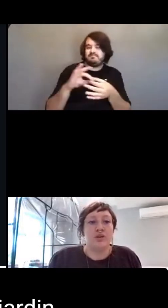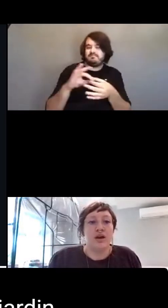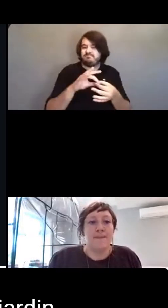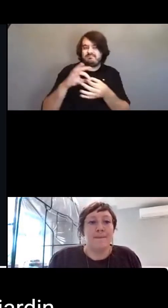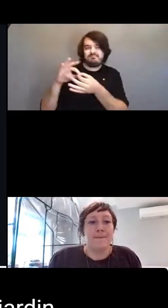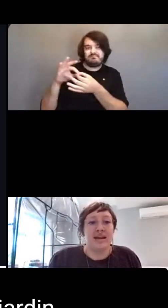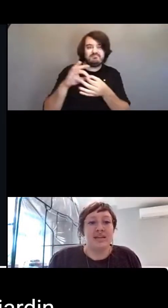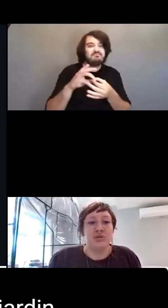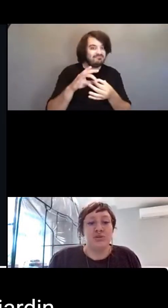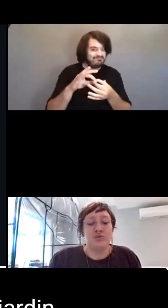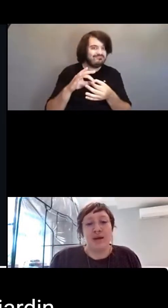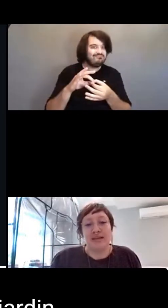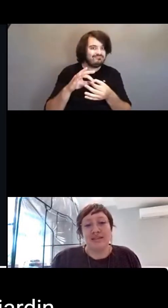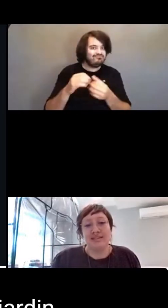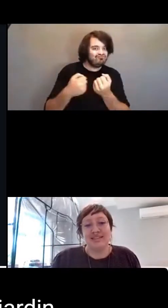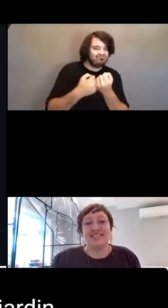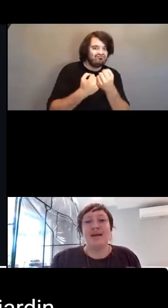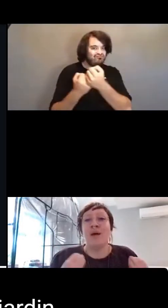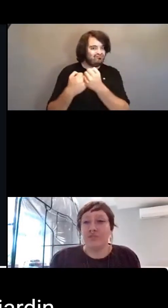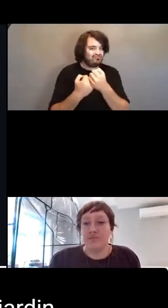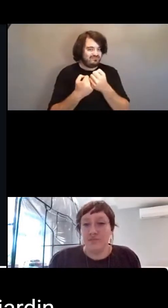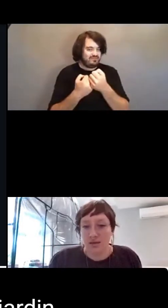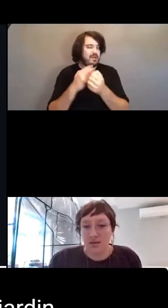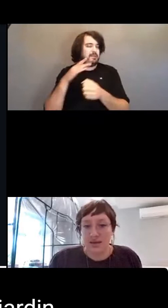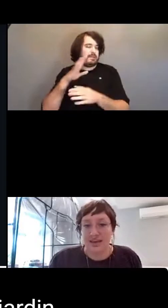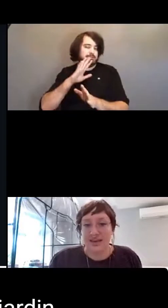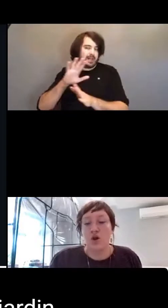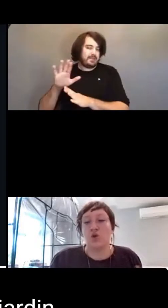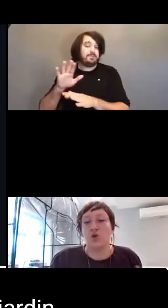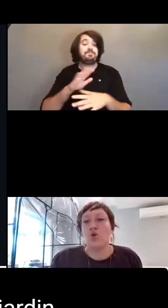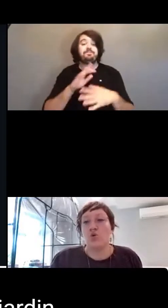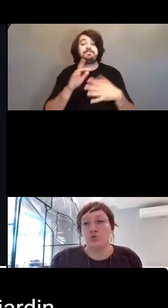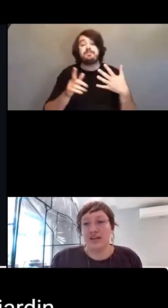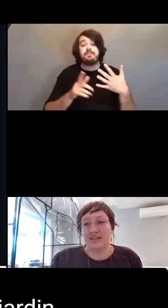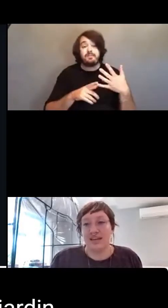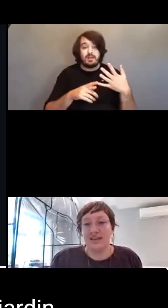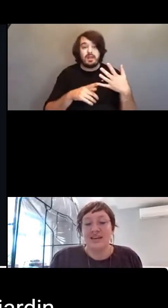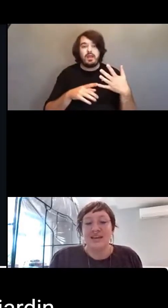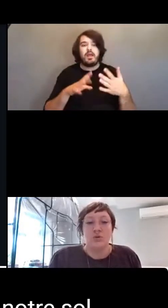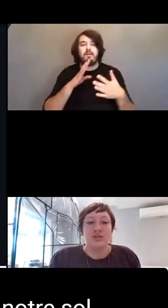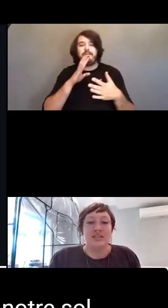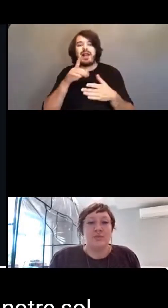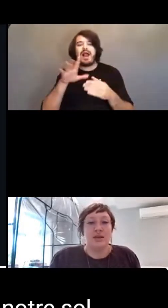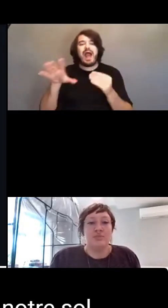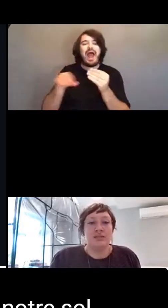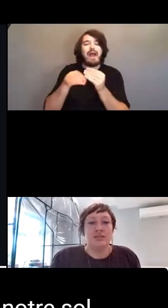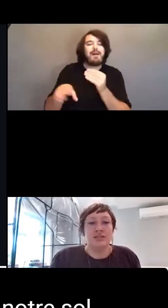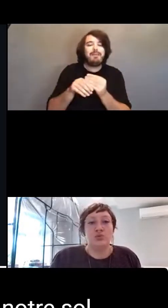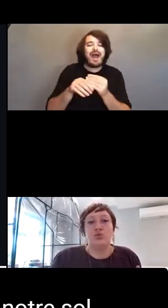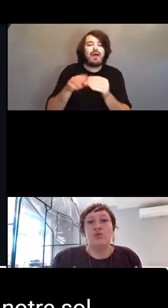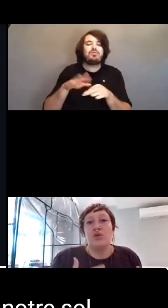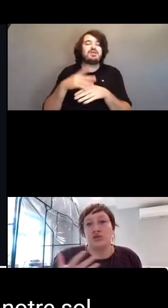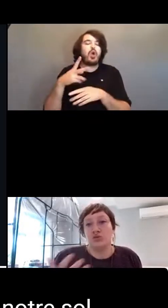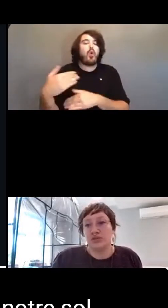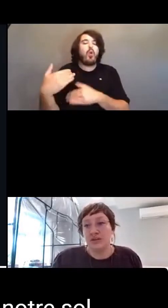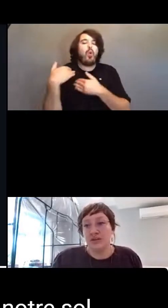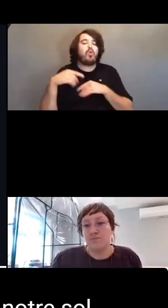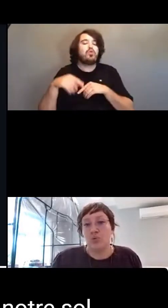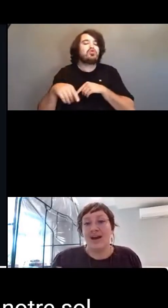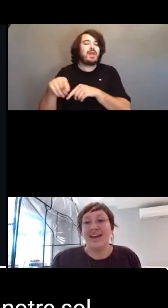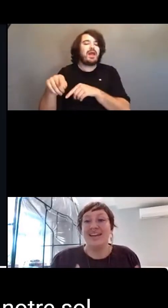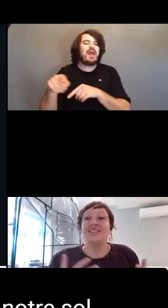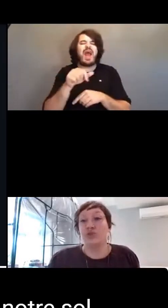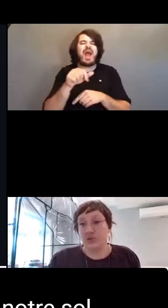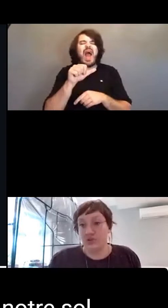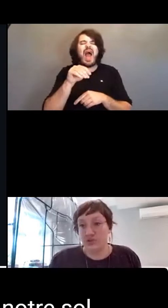Donc, par la suite, on va parler des amendements et leur rôle au jardin. Donc, les amendements, c'est tout ce qu'on va ajouter